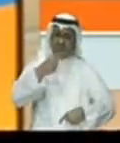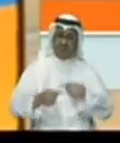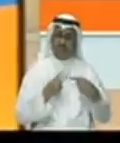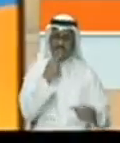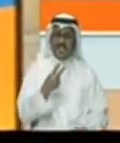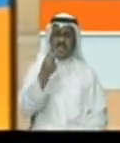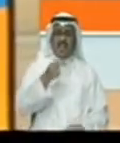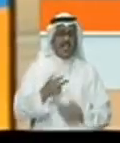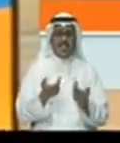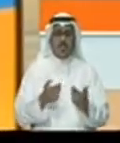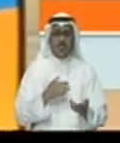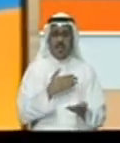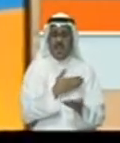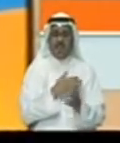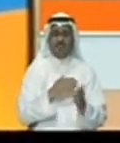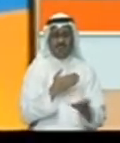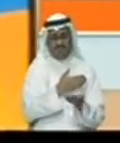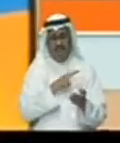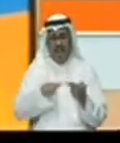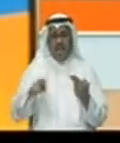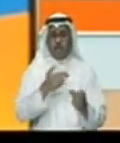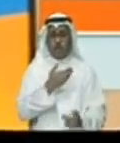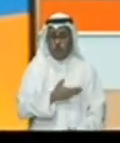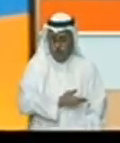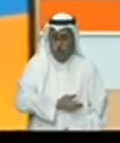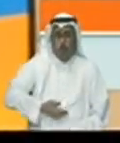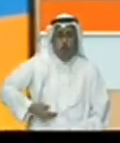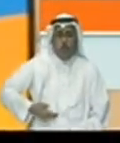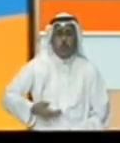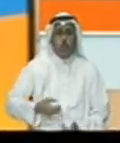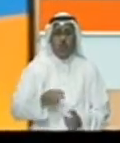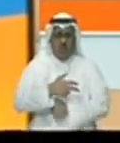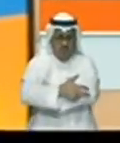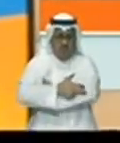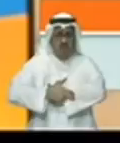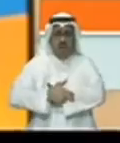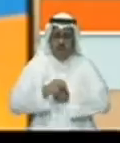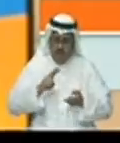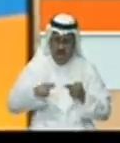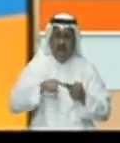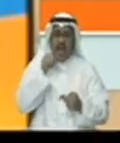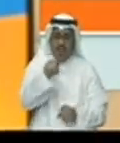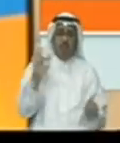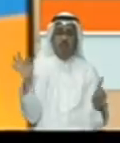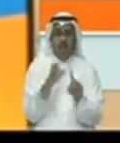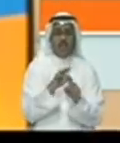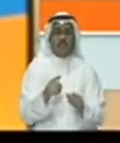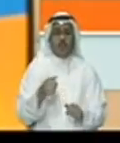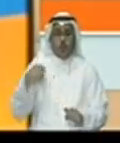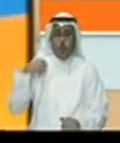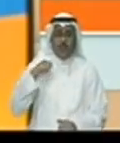لمحاربة الجوع والفقر. وفد المملكة العربية السعودية بقيادة معالي الوزير حضر